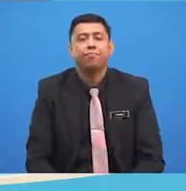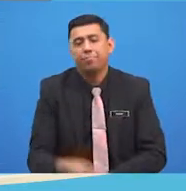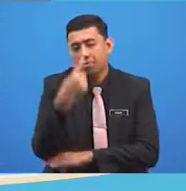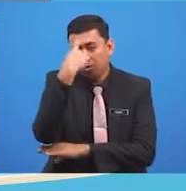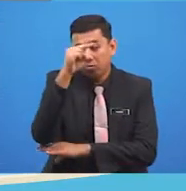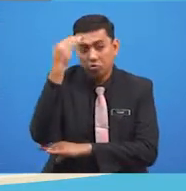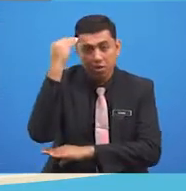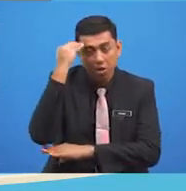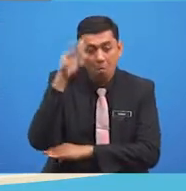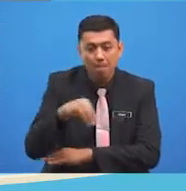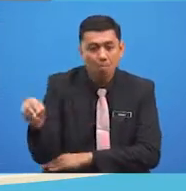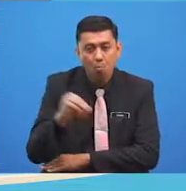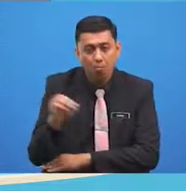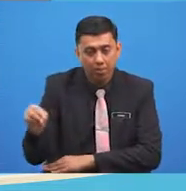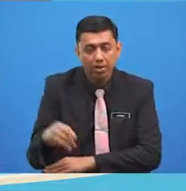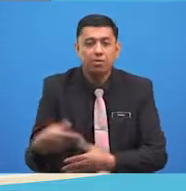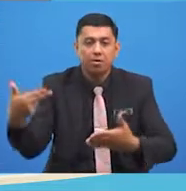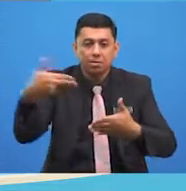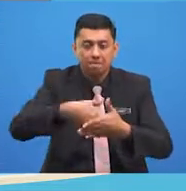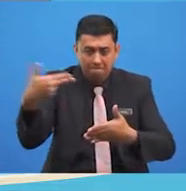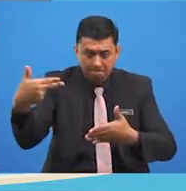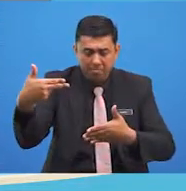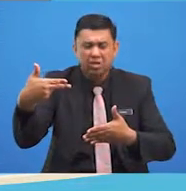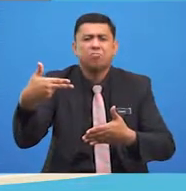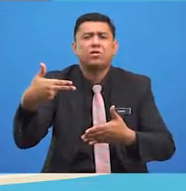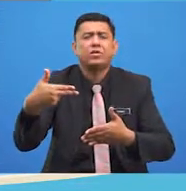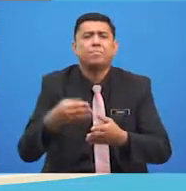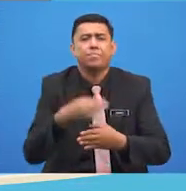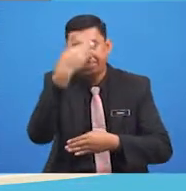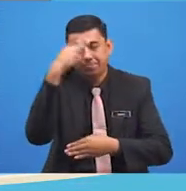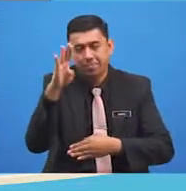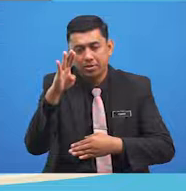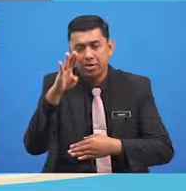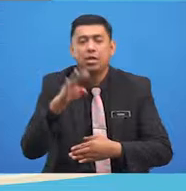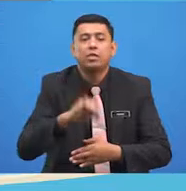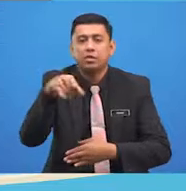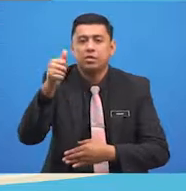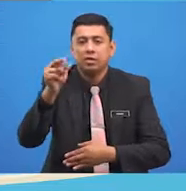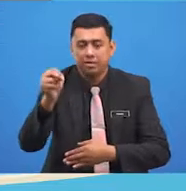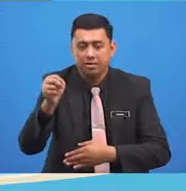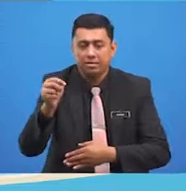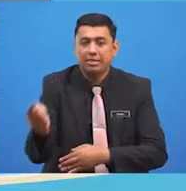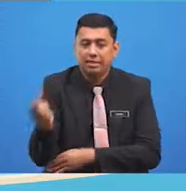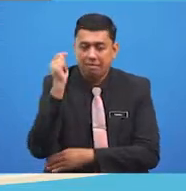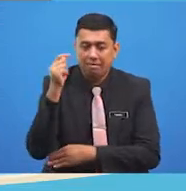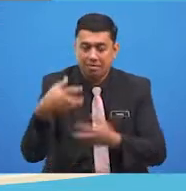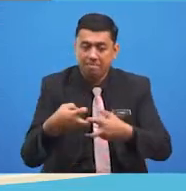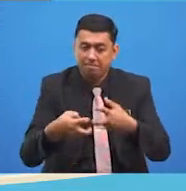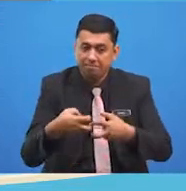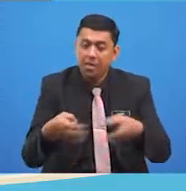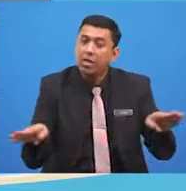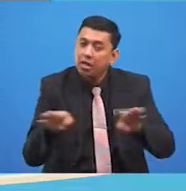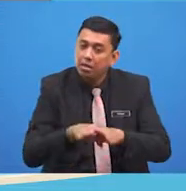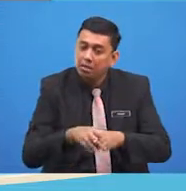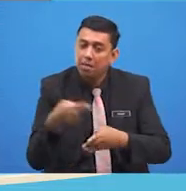Untuk pengetahuan murid-murid, petroleum boleh digunakan bagi menjana tenaga elektrik. Ia juga